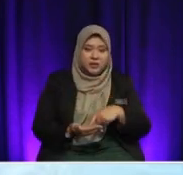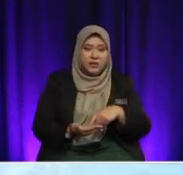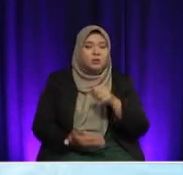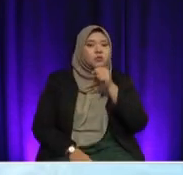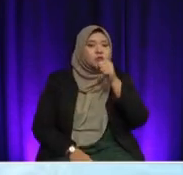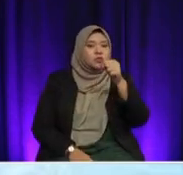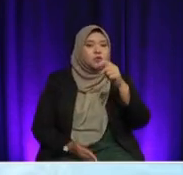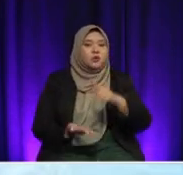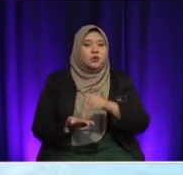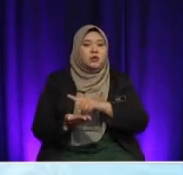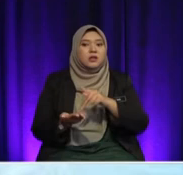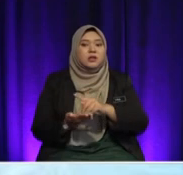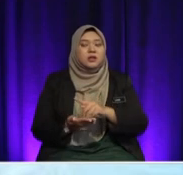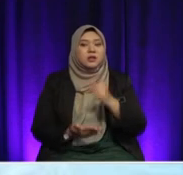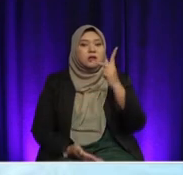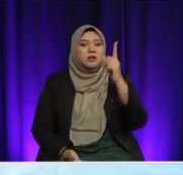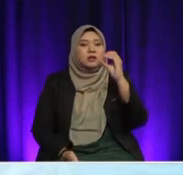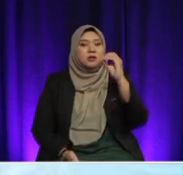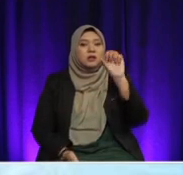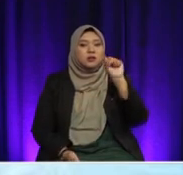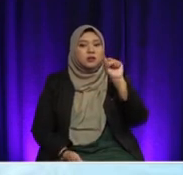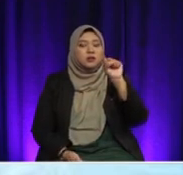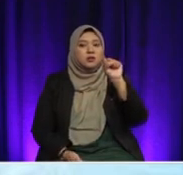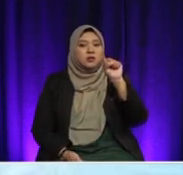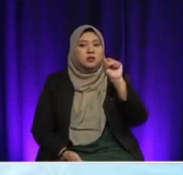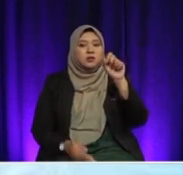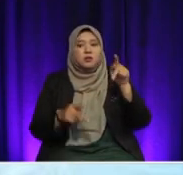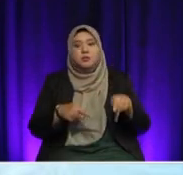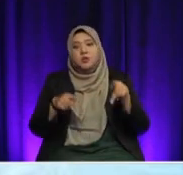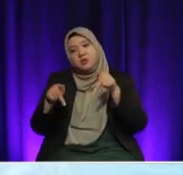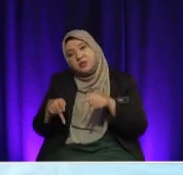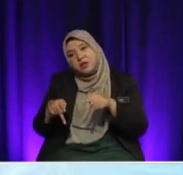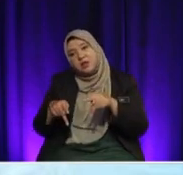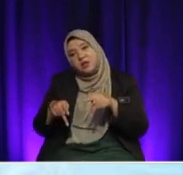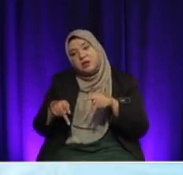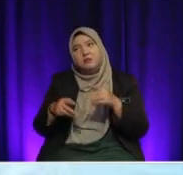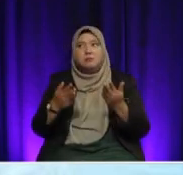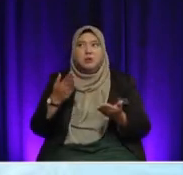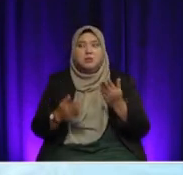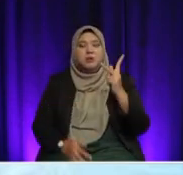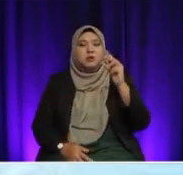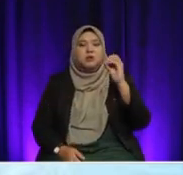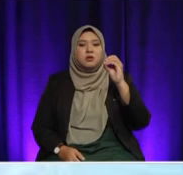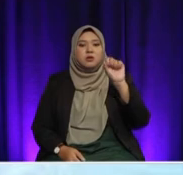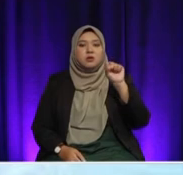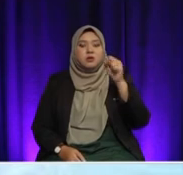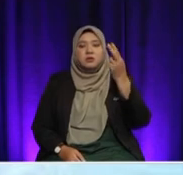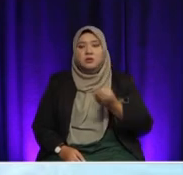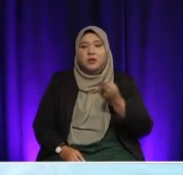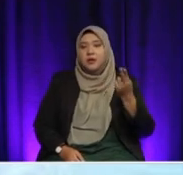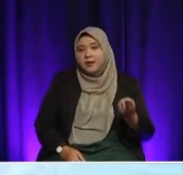projek. Dan akhir sekali, harga jualan 10 kg berbola ikan jika mahu